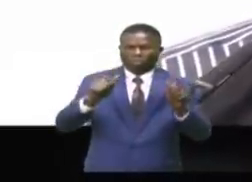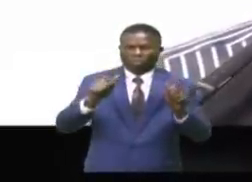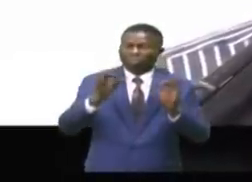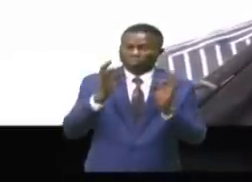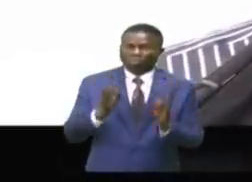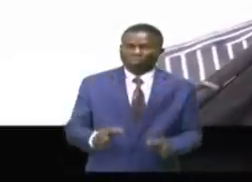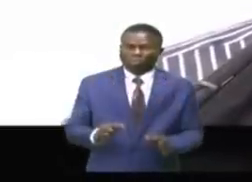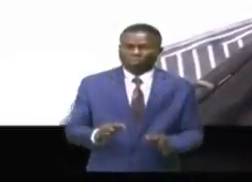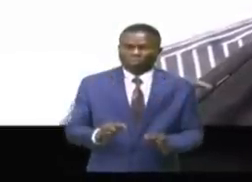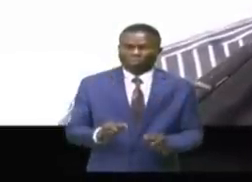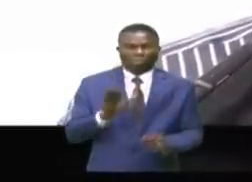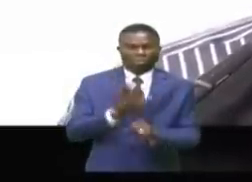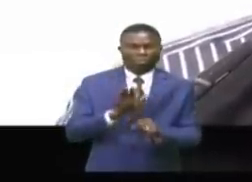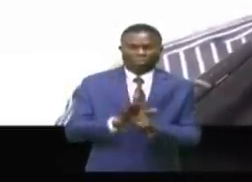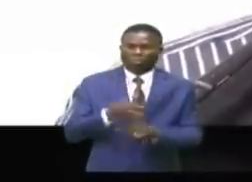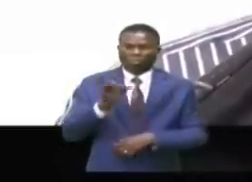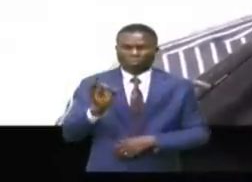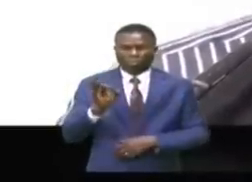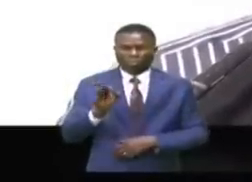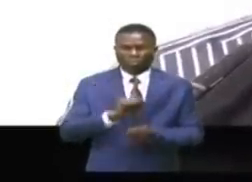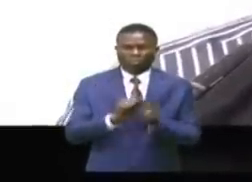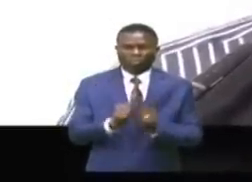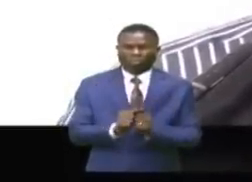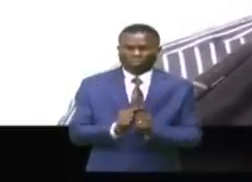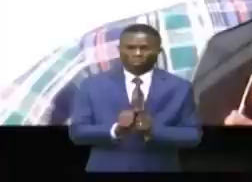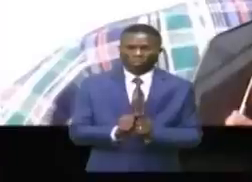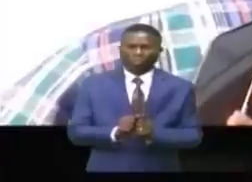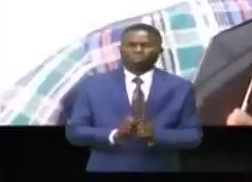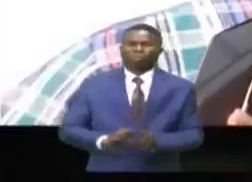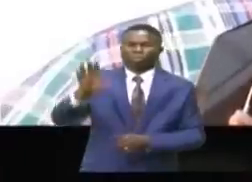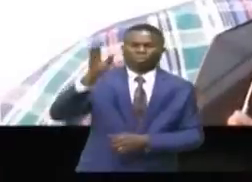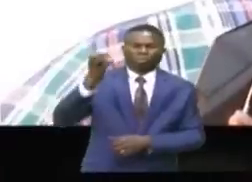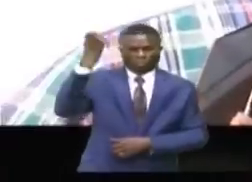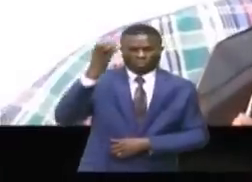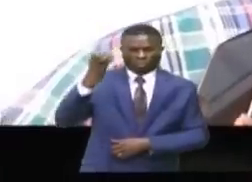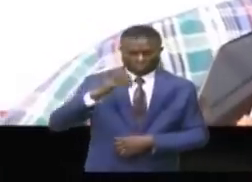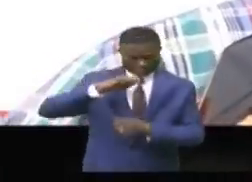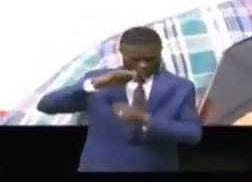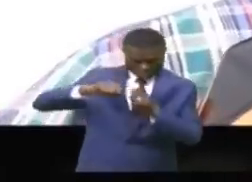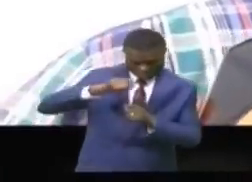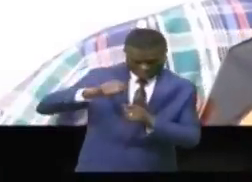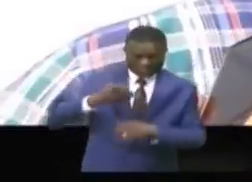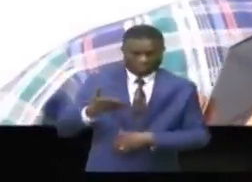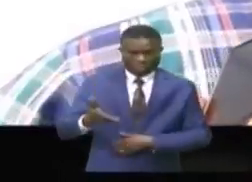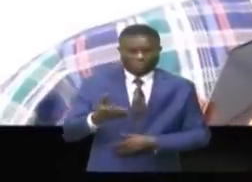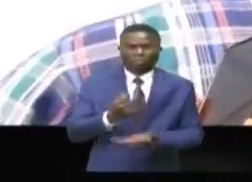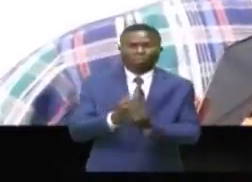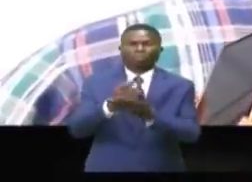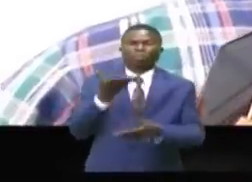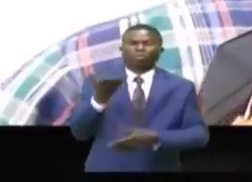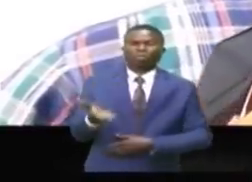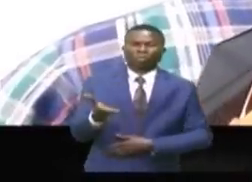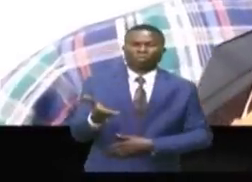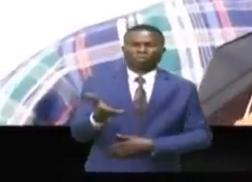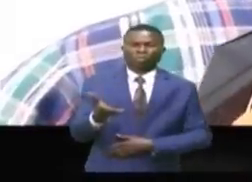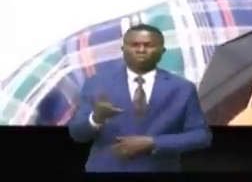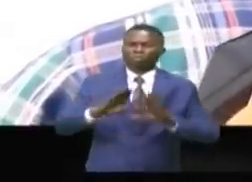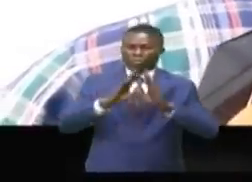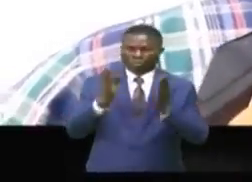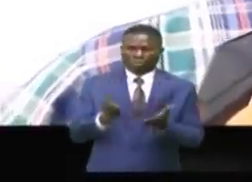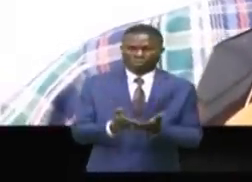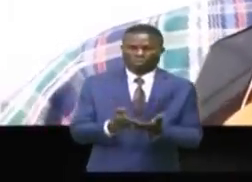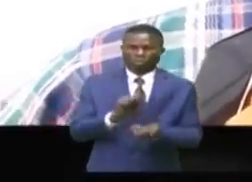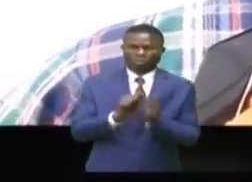pas quantifiés par rapport à la production de la RDC. Dans le laboratoire, ils pourront aussi servir tout ce qui est